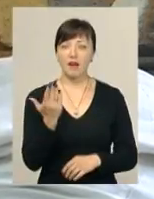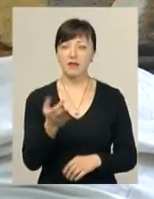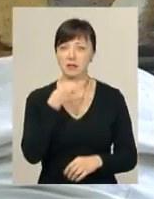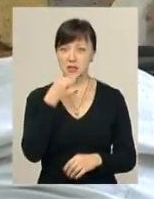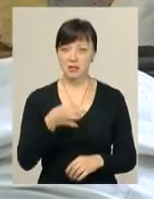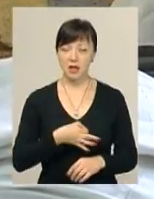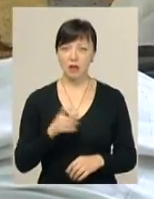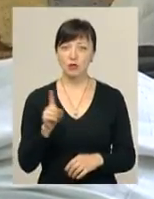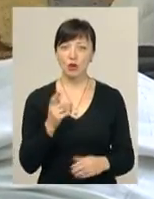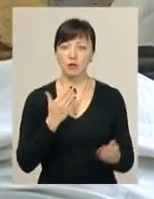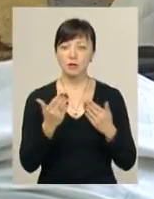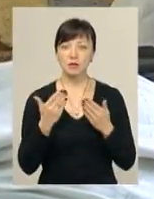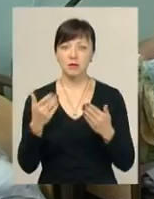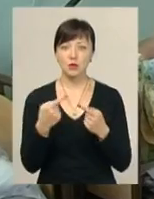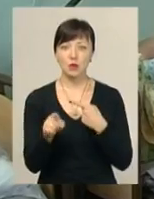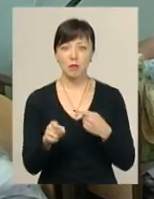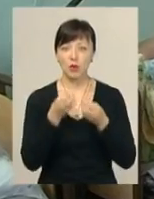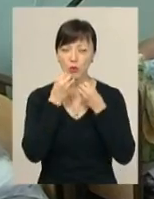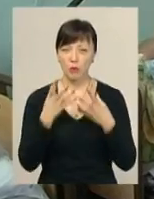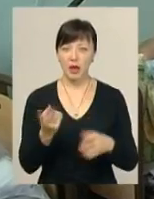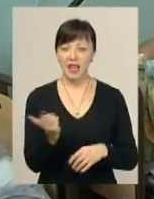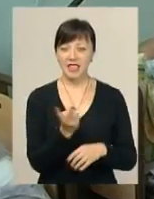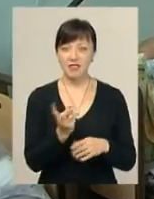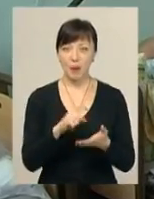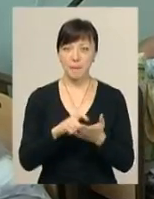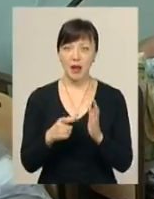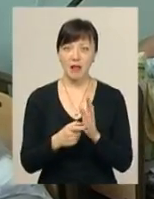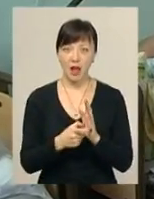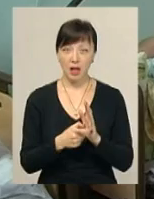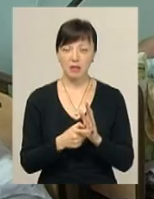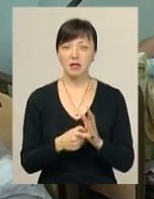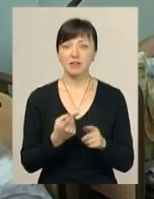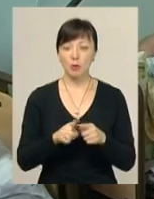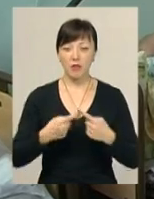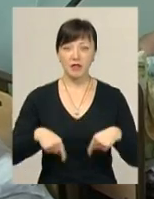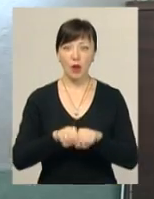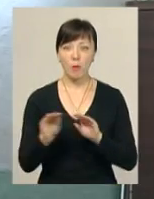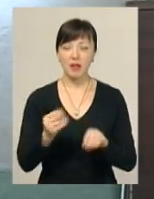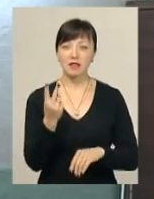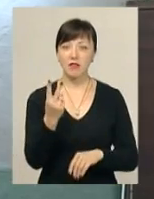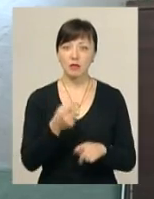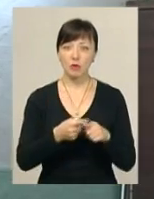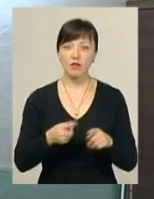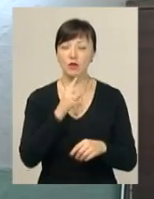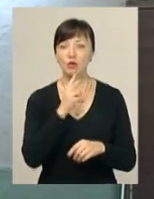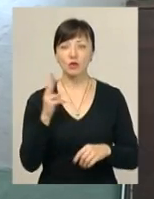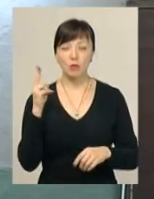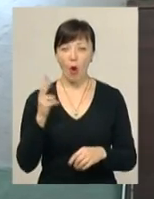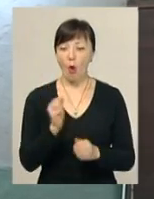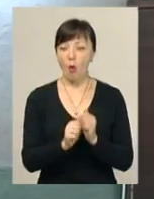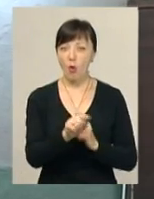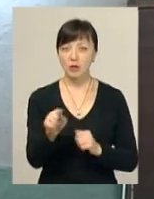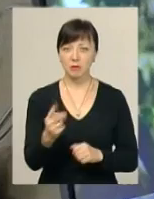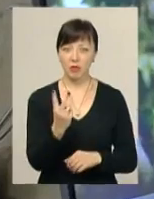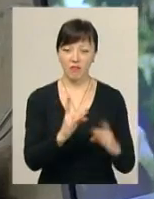пообщатися з двоєм хорошо. Дві хосписні палати в урологічному відділенні обладнали два з половиною роки тому. У кожній